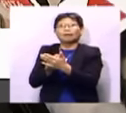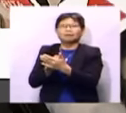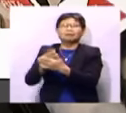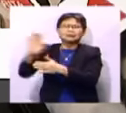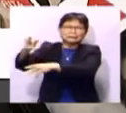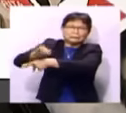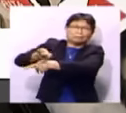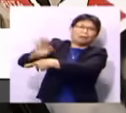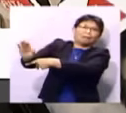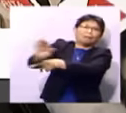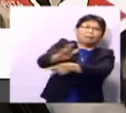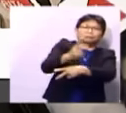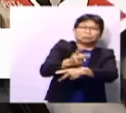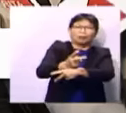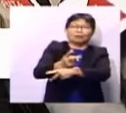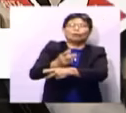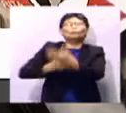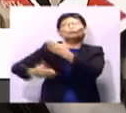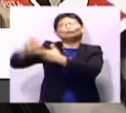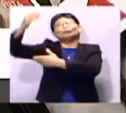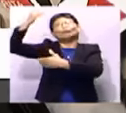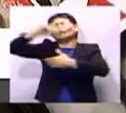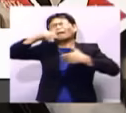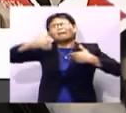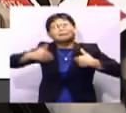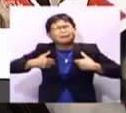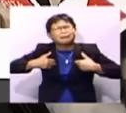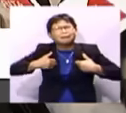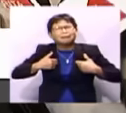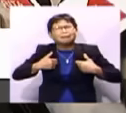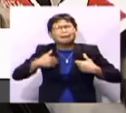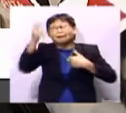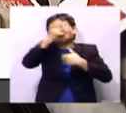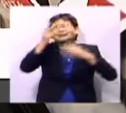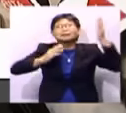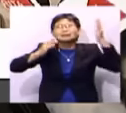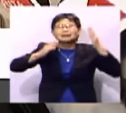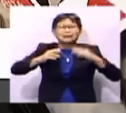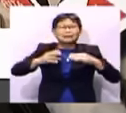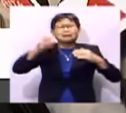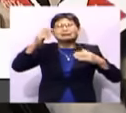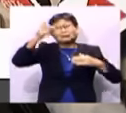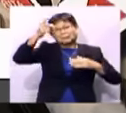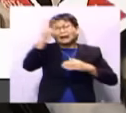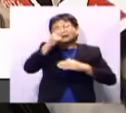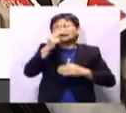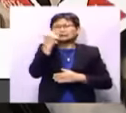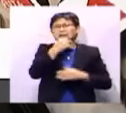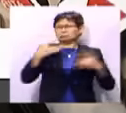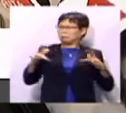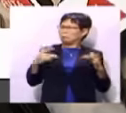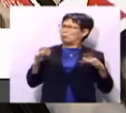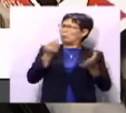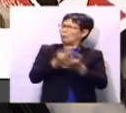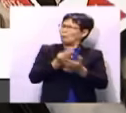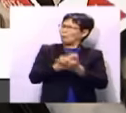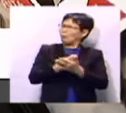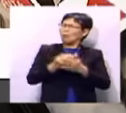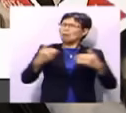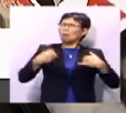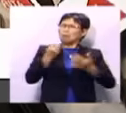kepada mereka. Dahulu tidak ada pengakuan oleh kerajaan Najib bahawa duit ini